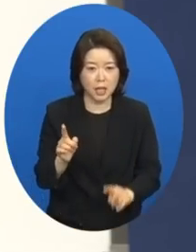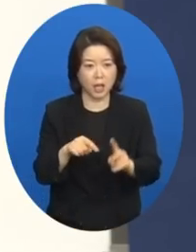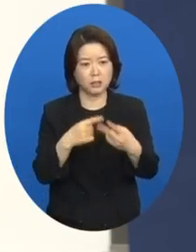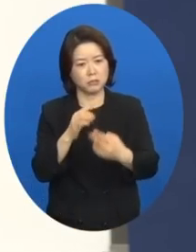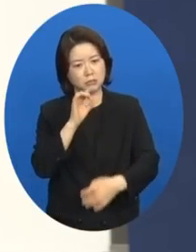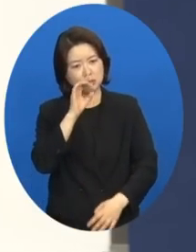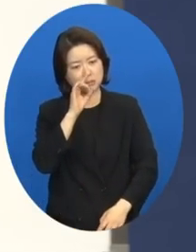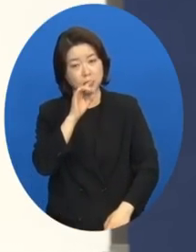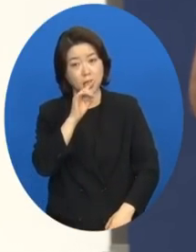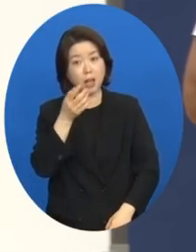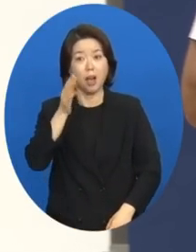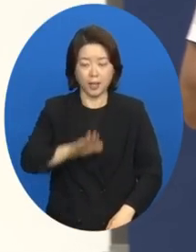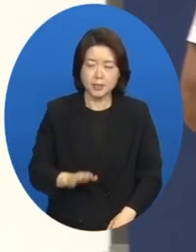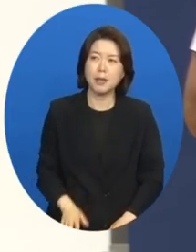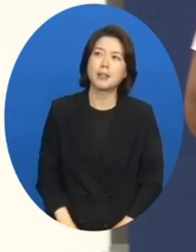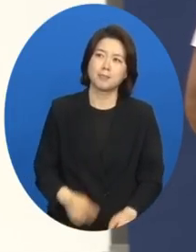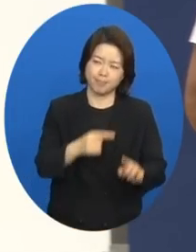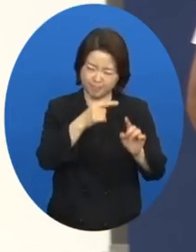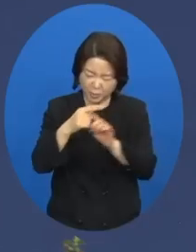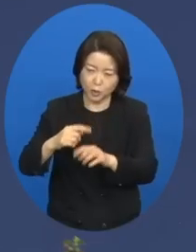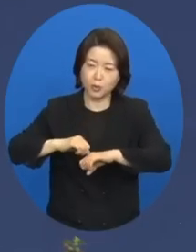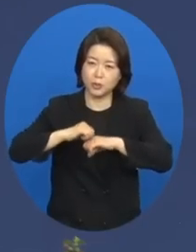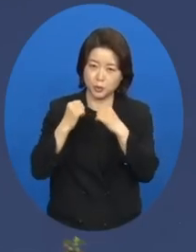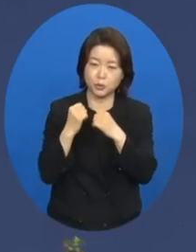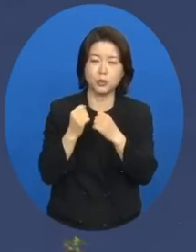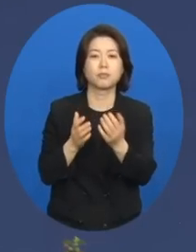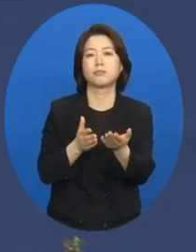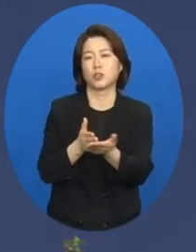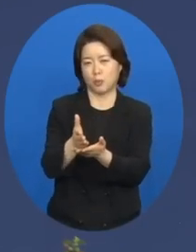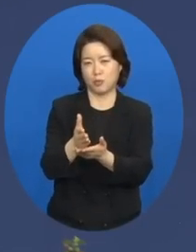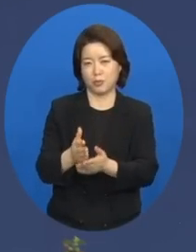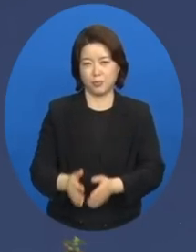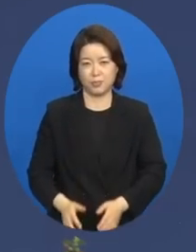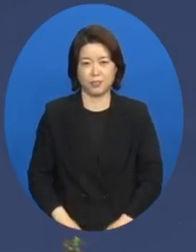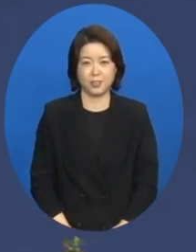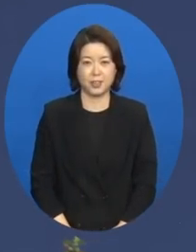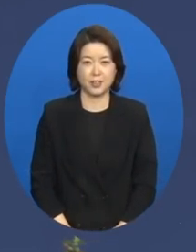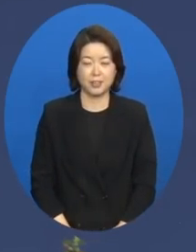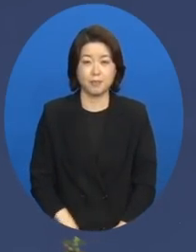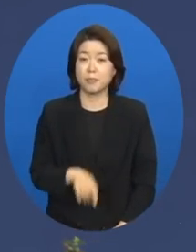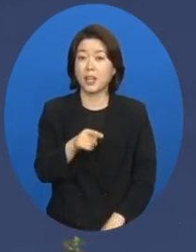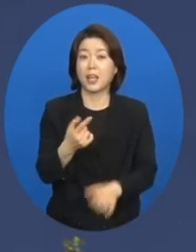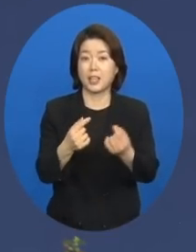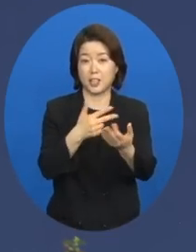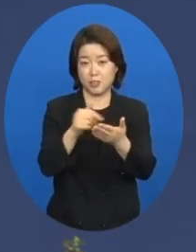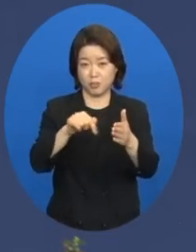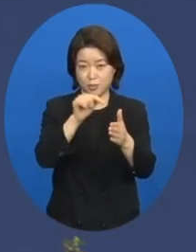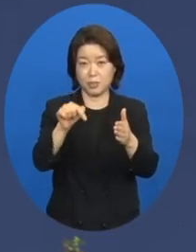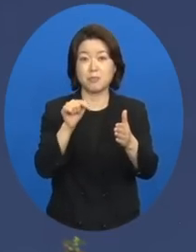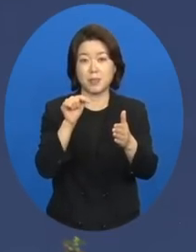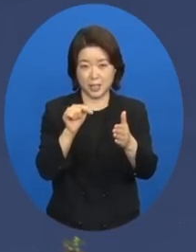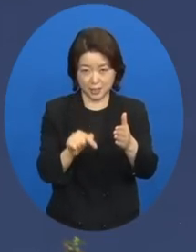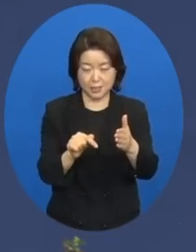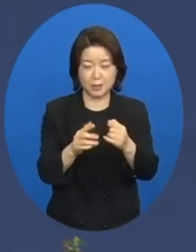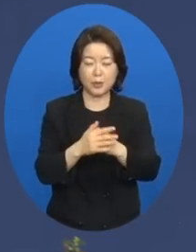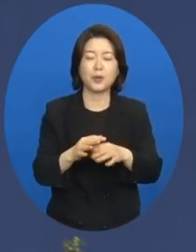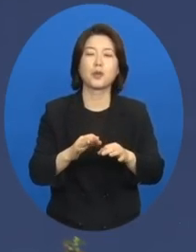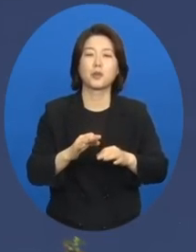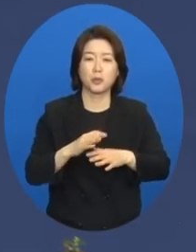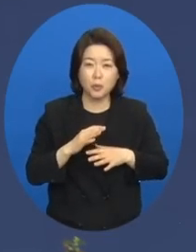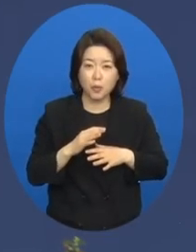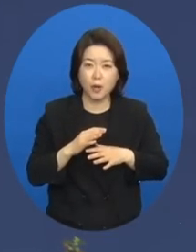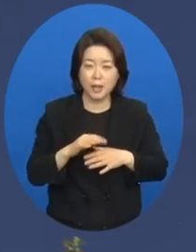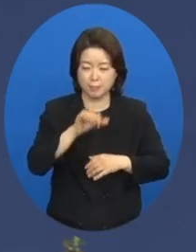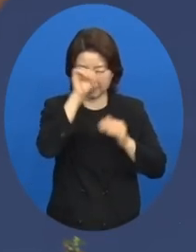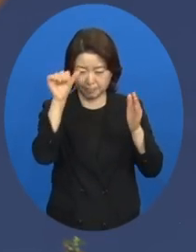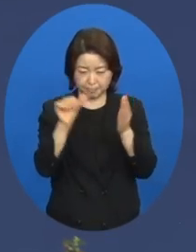되지만 어쨌든 순종해내는 이런 순종의 전문가. 자, 이렇게 주님 안에서 이렇게 이런 놀라운